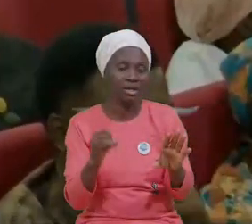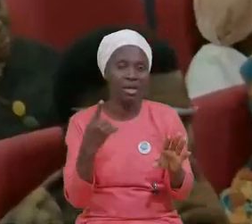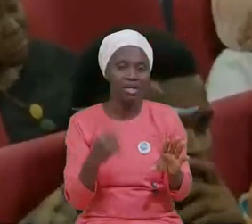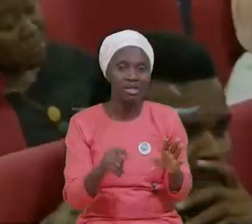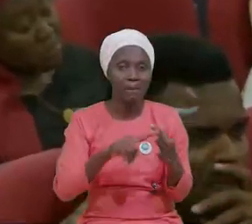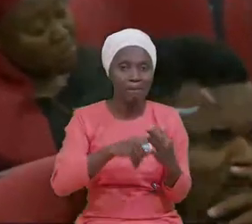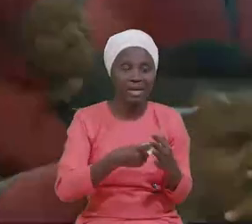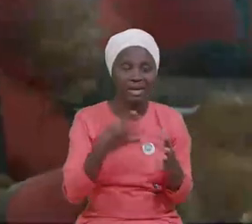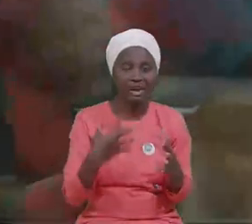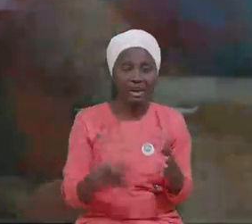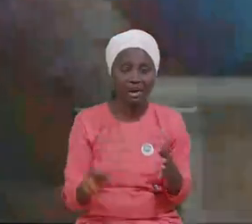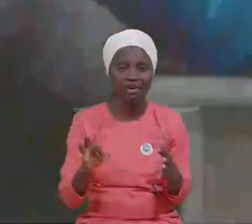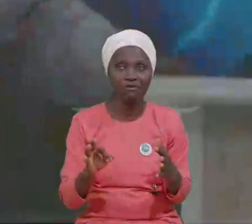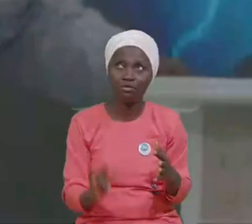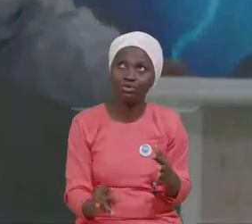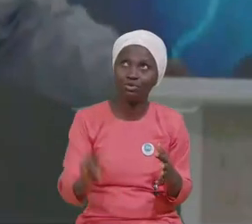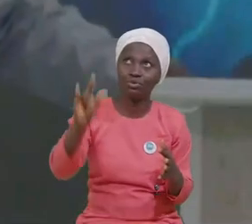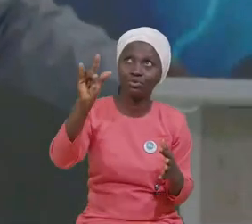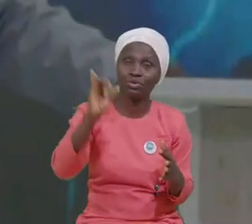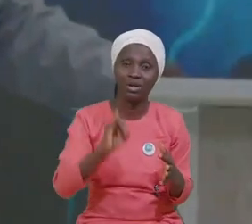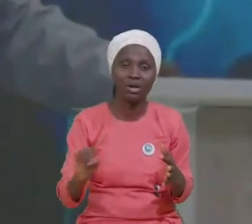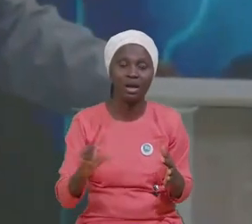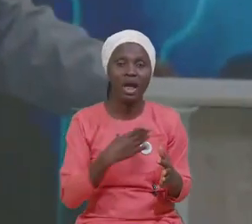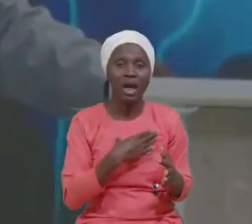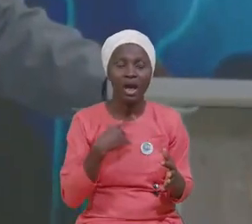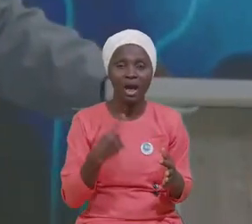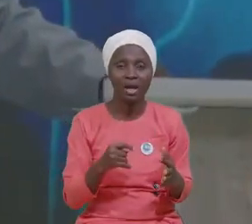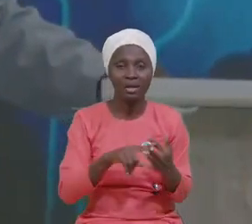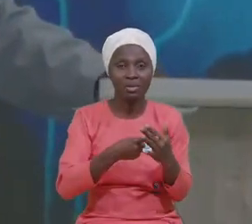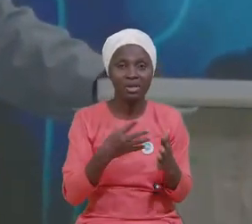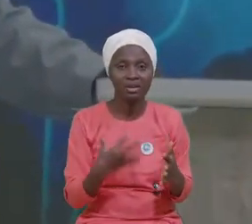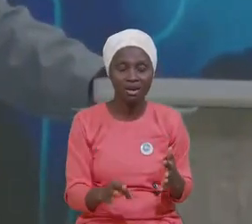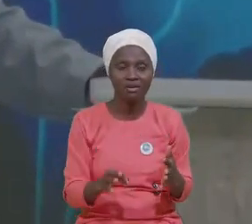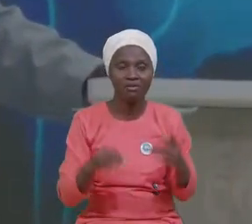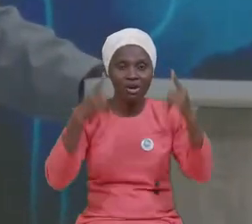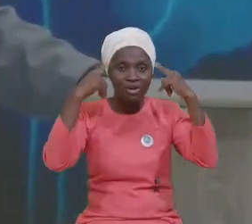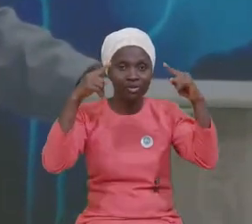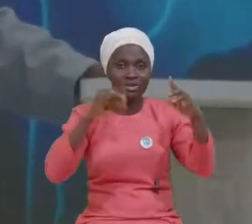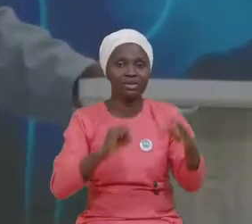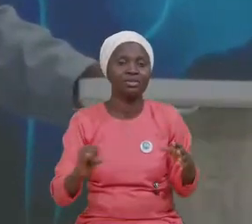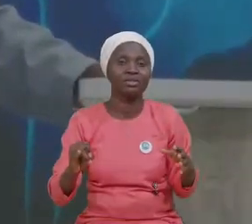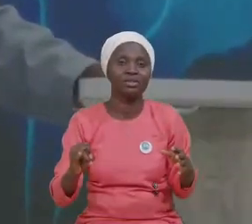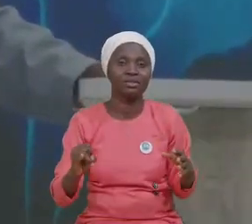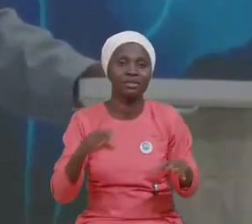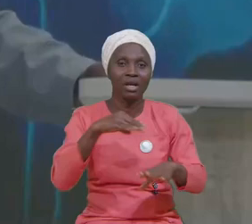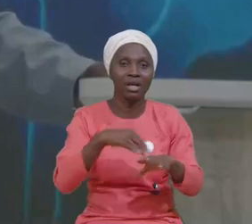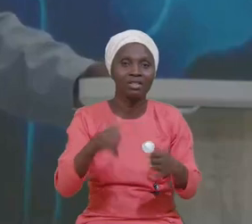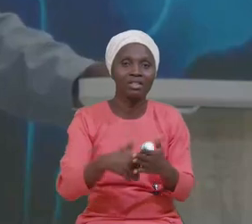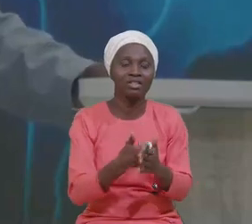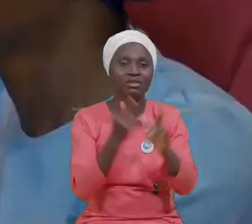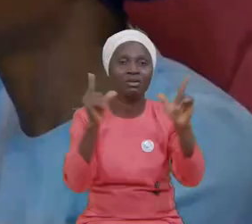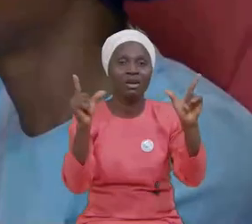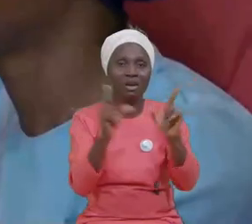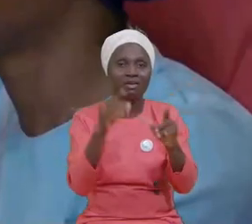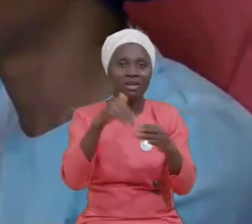d'une vie radieuse. Le départ d'une vie qui prend l'envol pour réussir